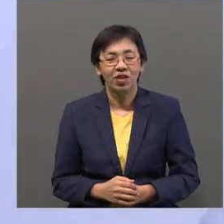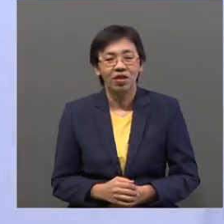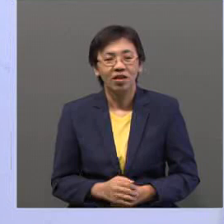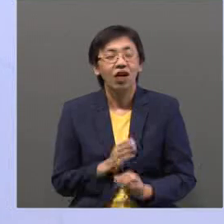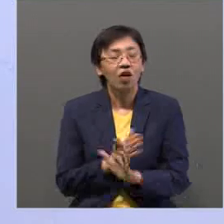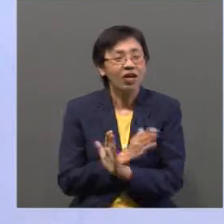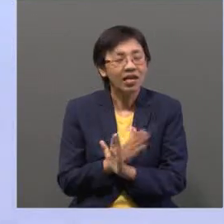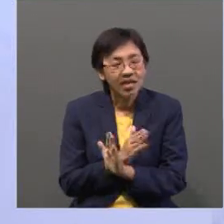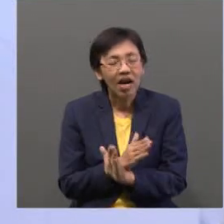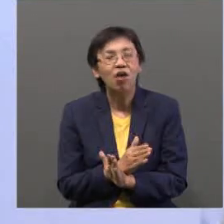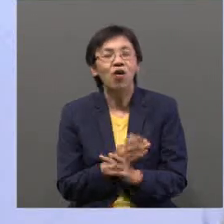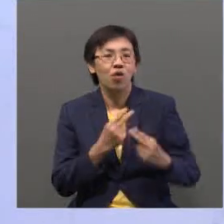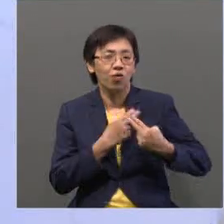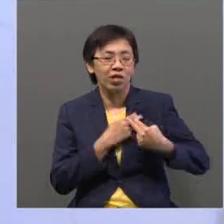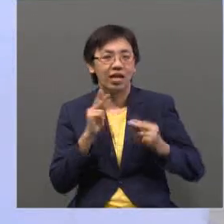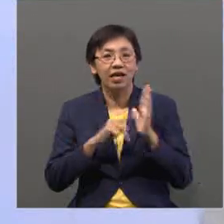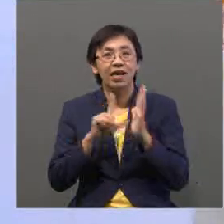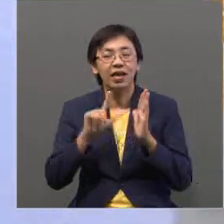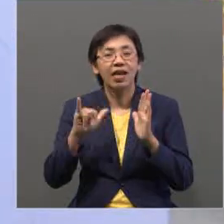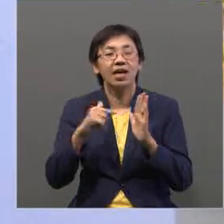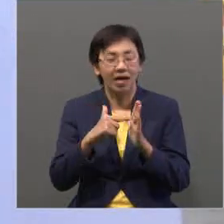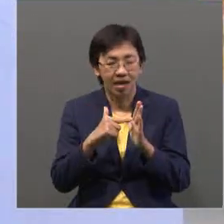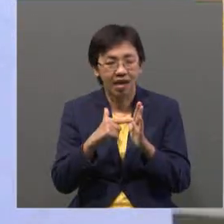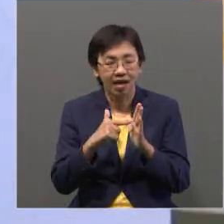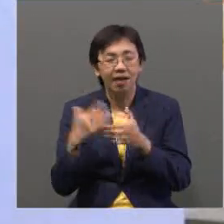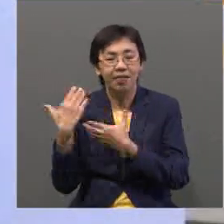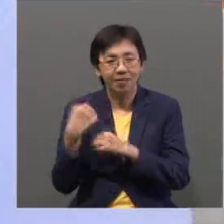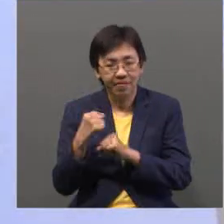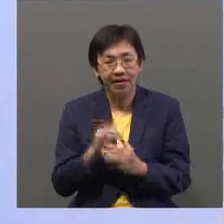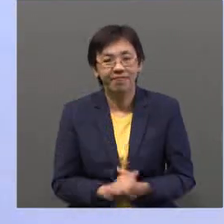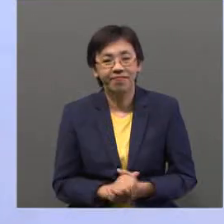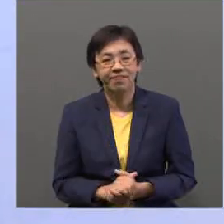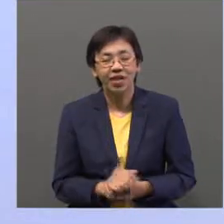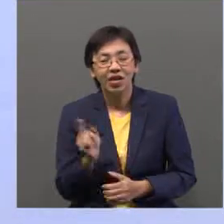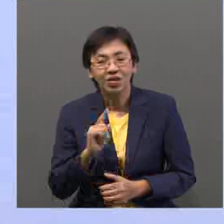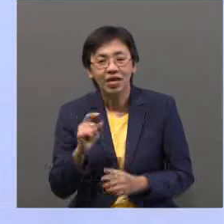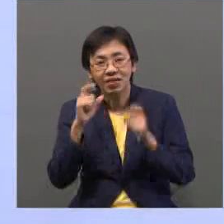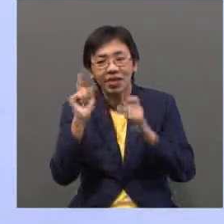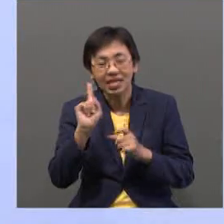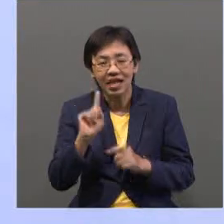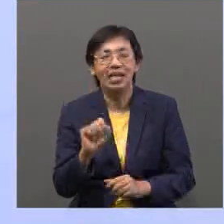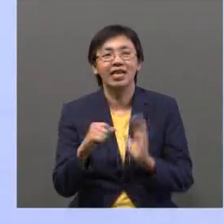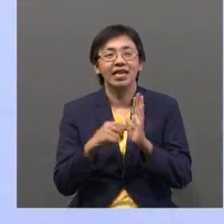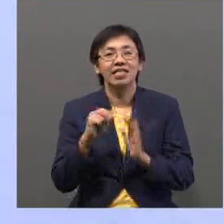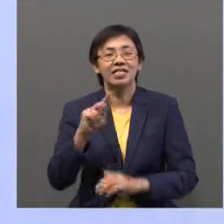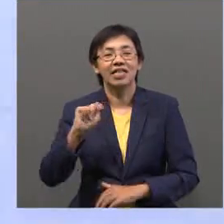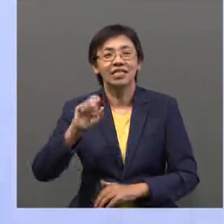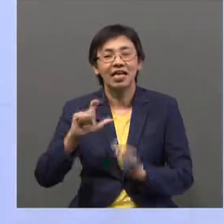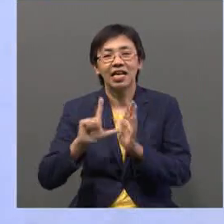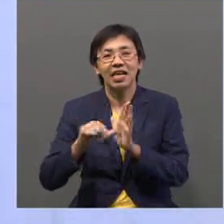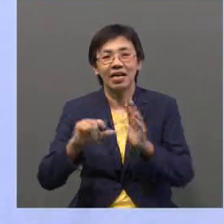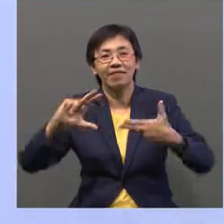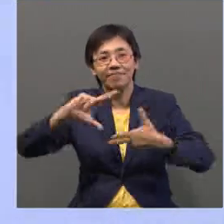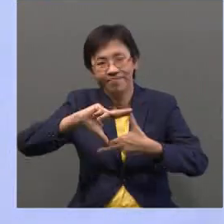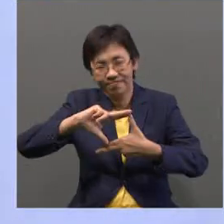จะมาถึงตรงนี้จะมีคุณหญิงกัลยา 2คนพาณิชย์ประชาธิปัตย์ด้วยและนี่คนที่หันหยุดอยู่ตรงกลางใส่แว่นคุณสันติพร้อมพัฒน์เลขา